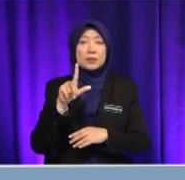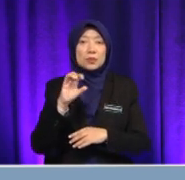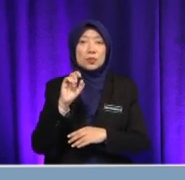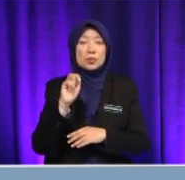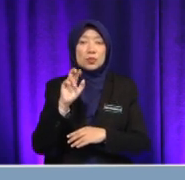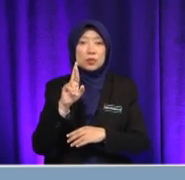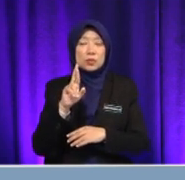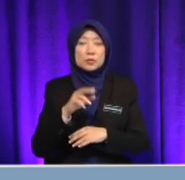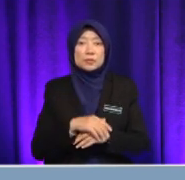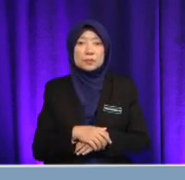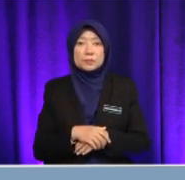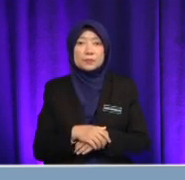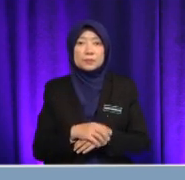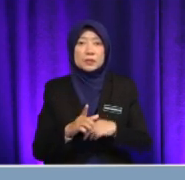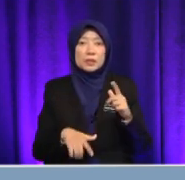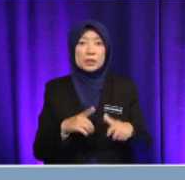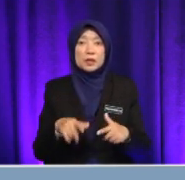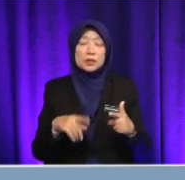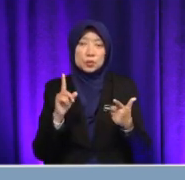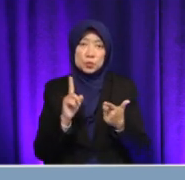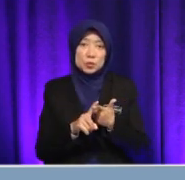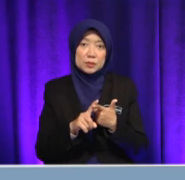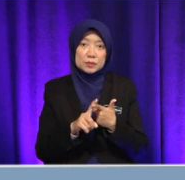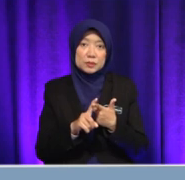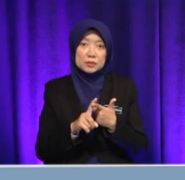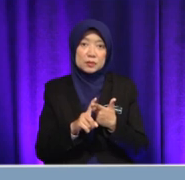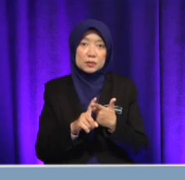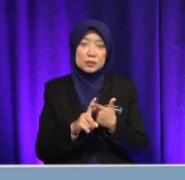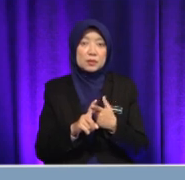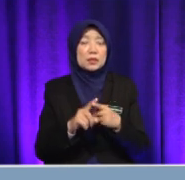langkah 1 aha Oke Betul